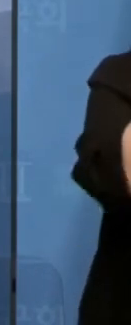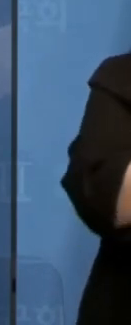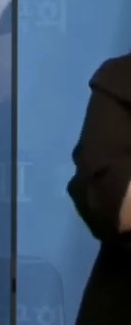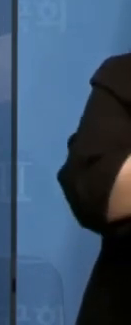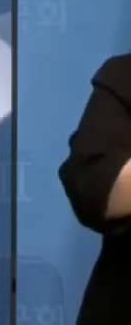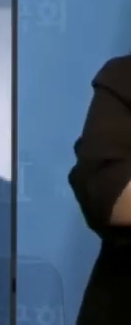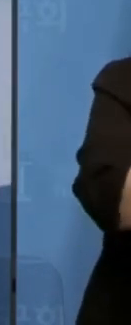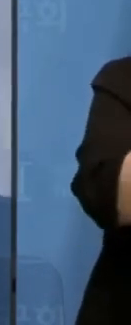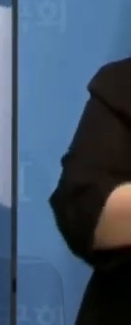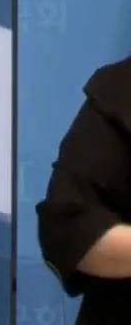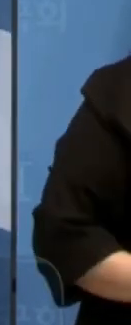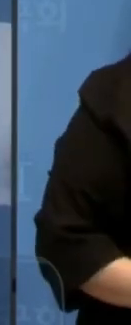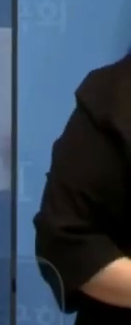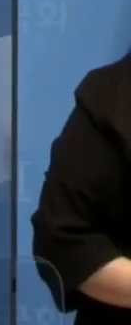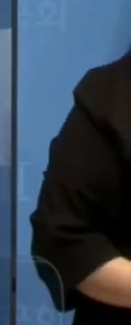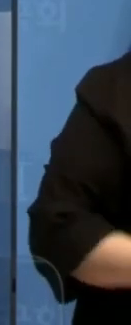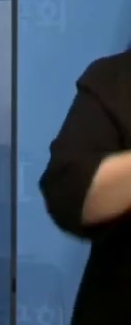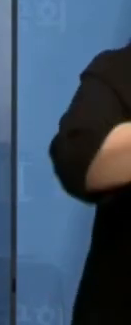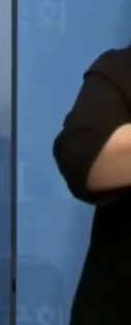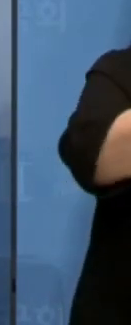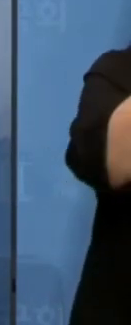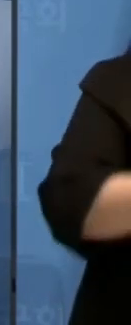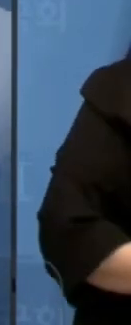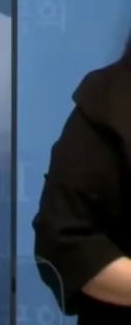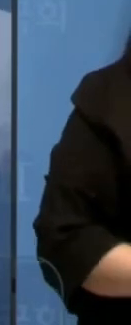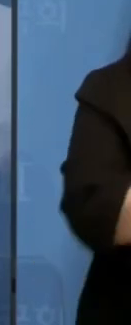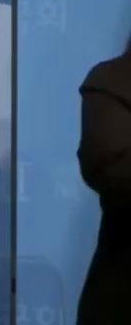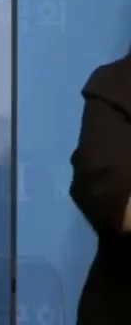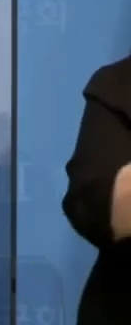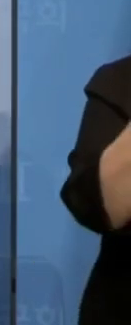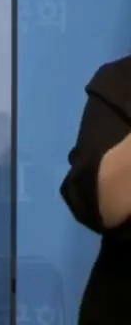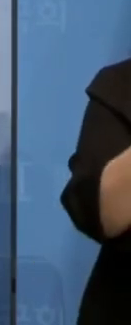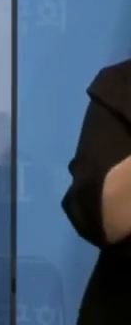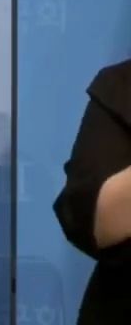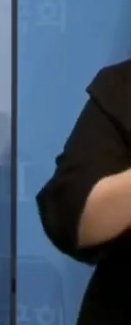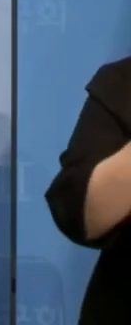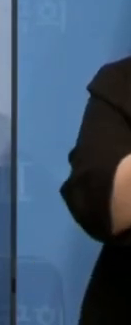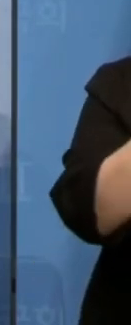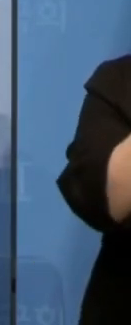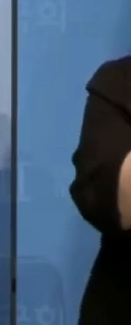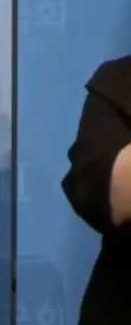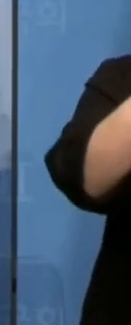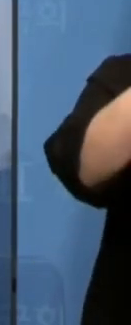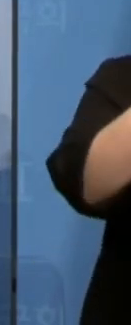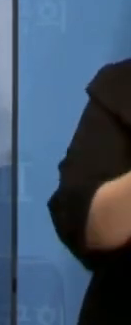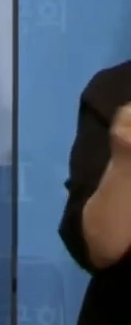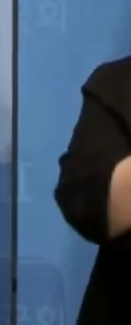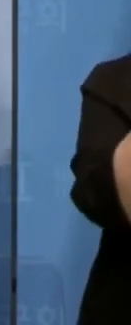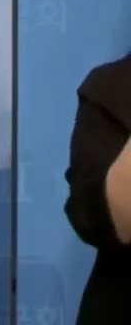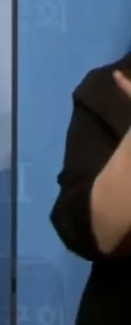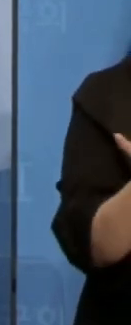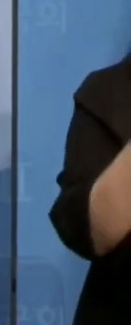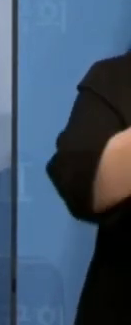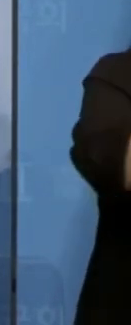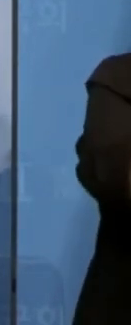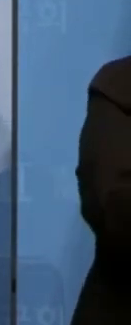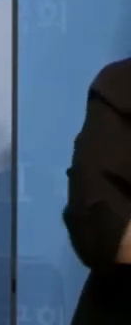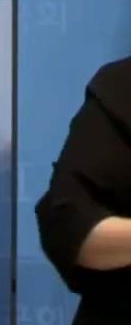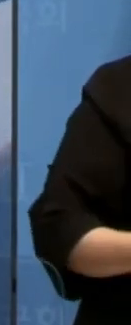뒷받침하도록 하겠습니다. 감사합니다. 2021년 5월 18일 국회의원 김병욱 그리고 홍정민 의원,